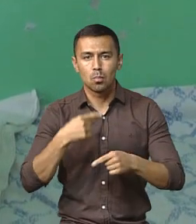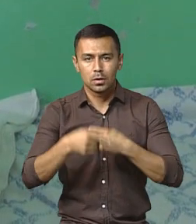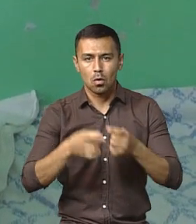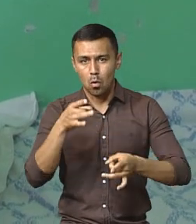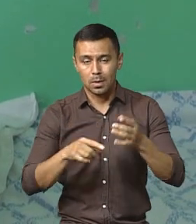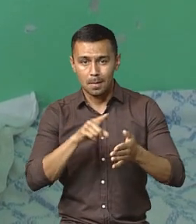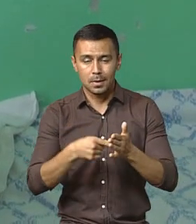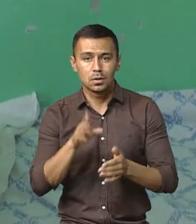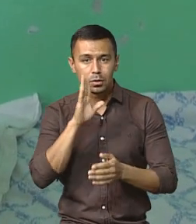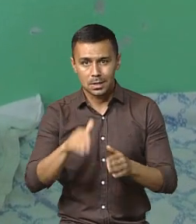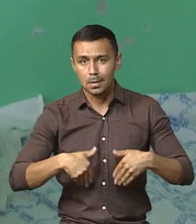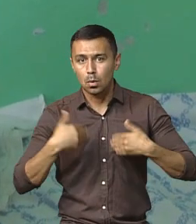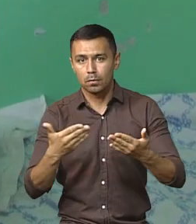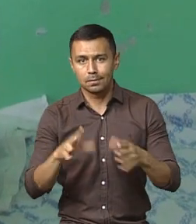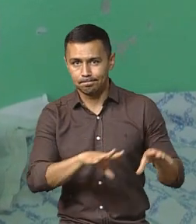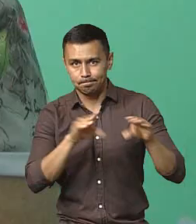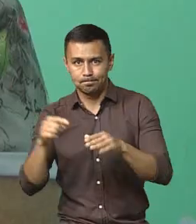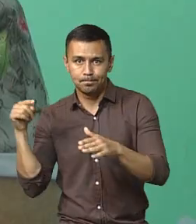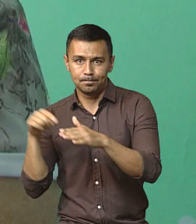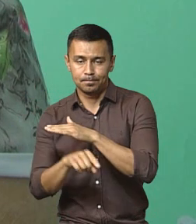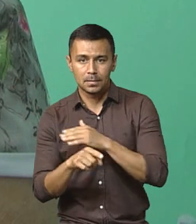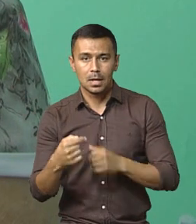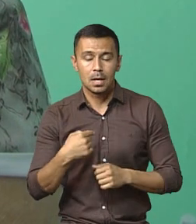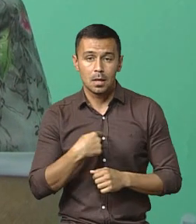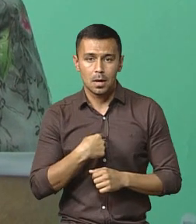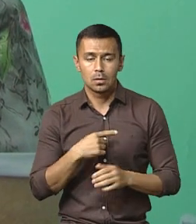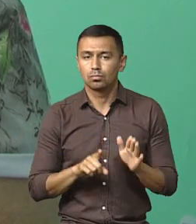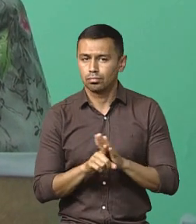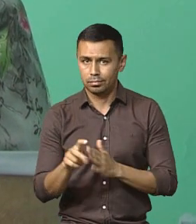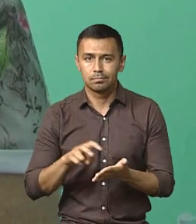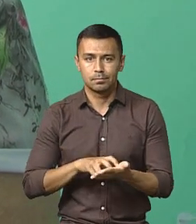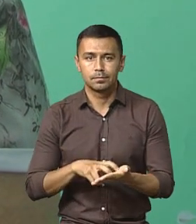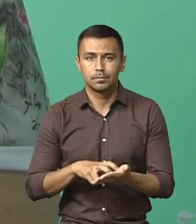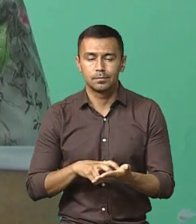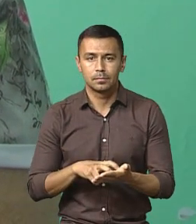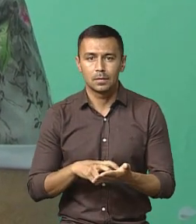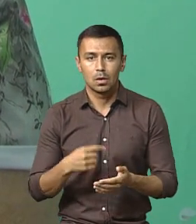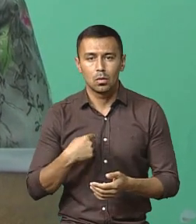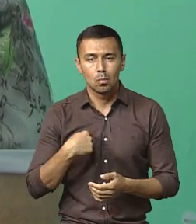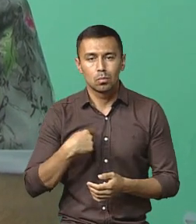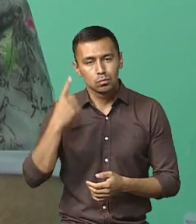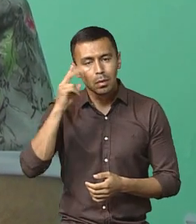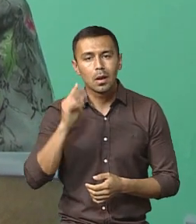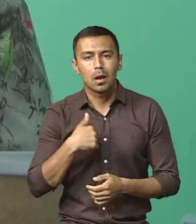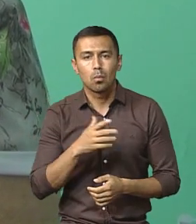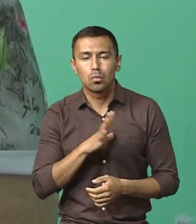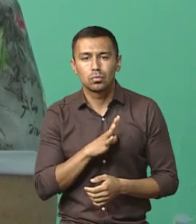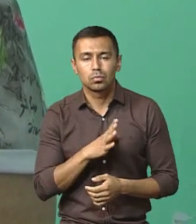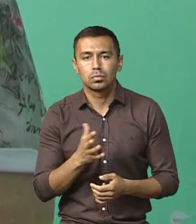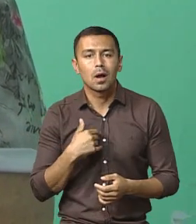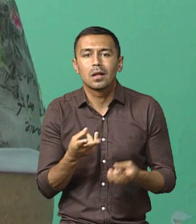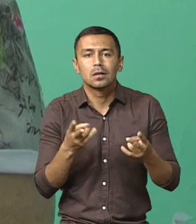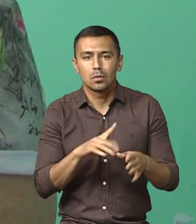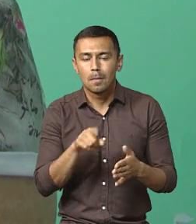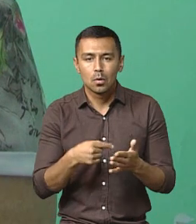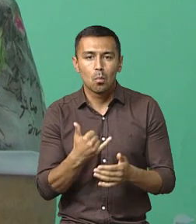міста жінці запропонували евакуацію. Я вначалі боялась, думаю, ну як я буду місто своє бросати, як я поїду.